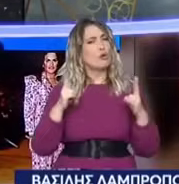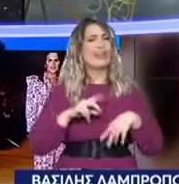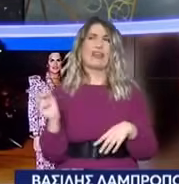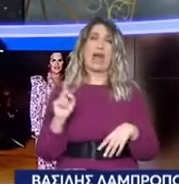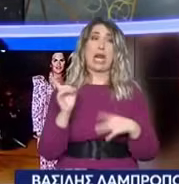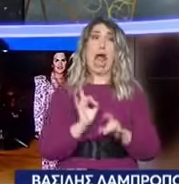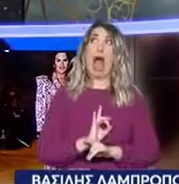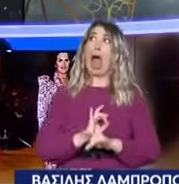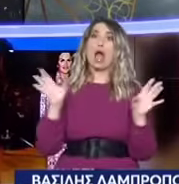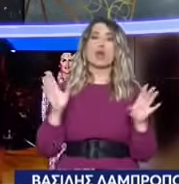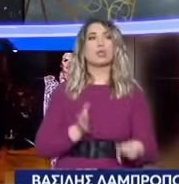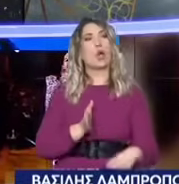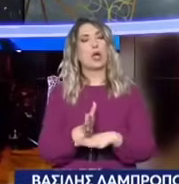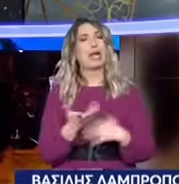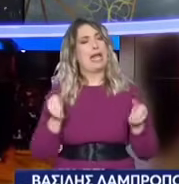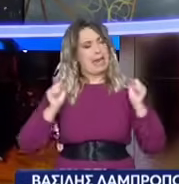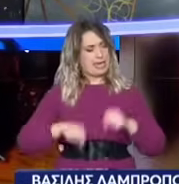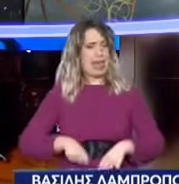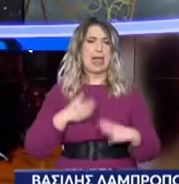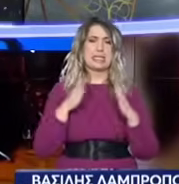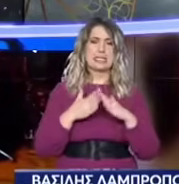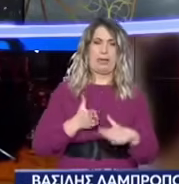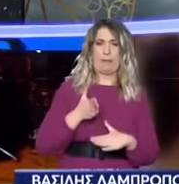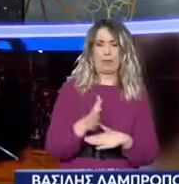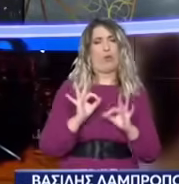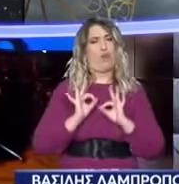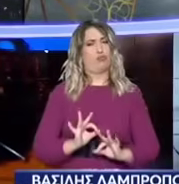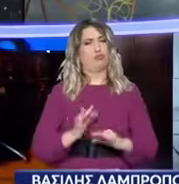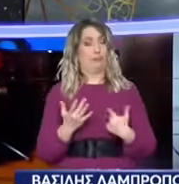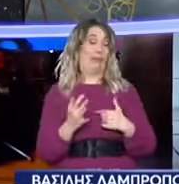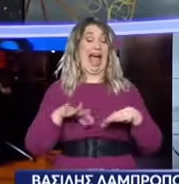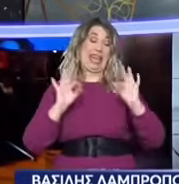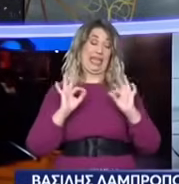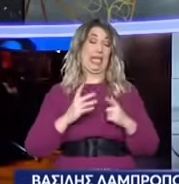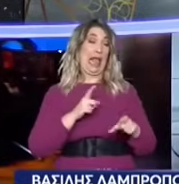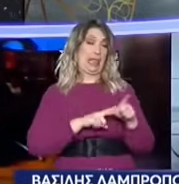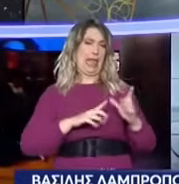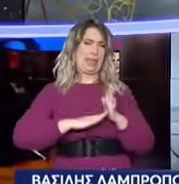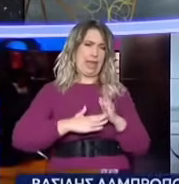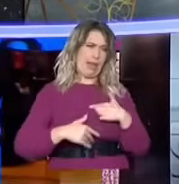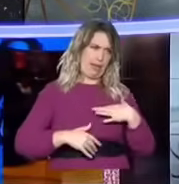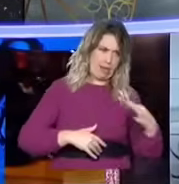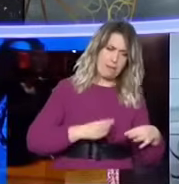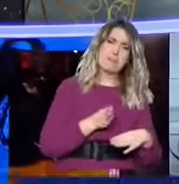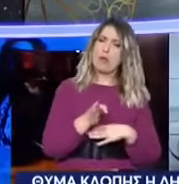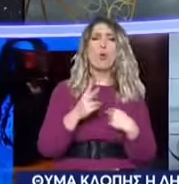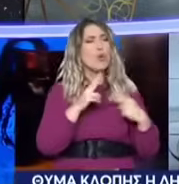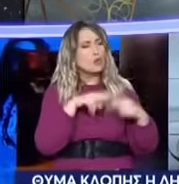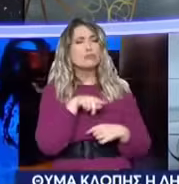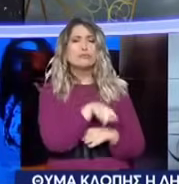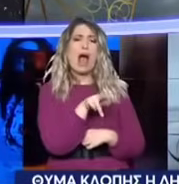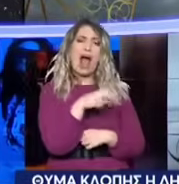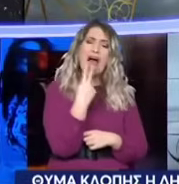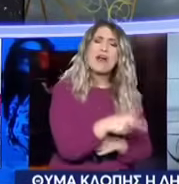δεν εργαζόταν αρχικά ως υπάλληλος της εταιρείας. Είχε προσωπική γνωριμία με κάποια μέλη της